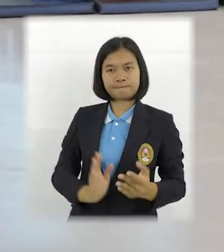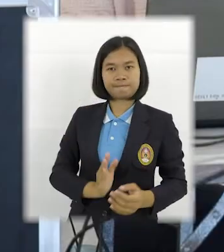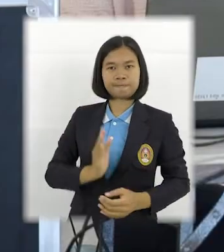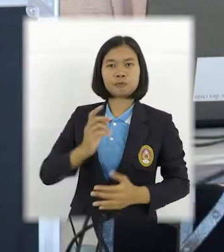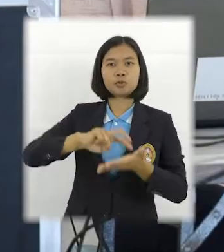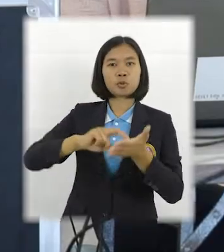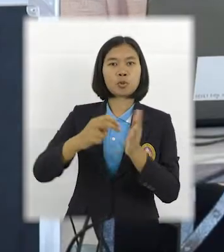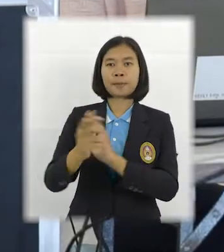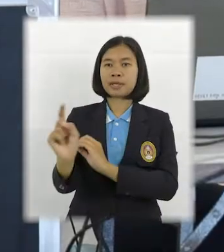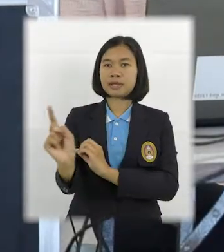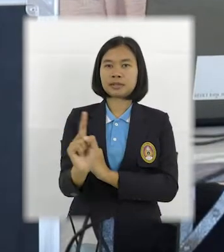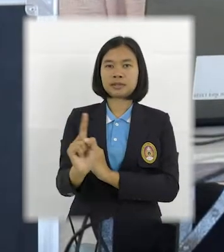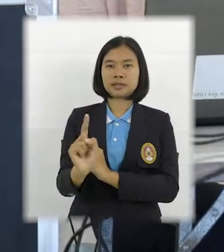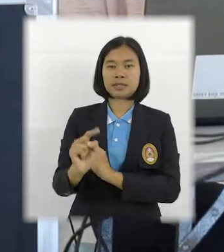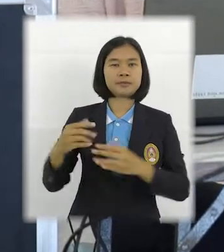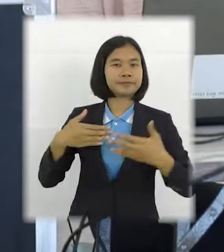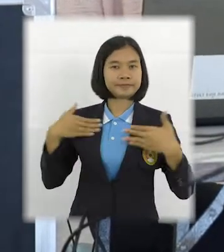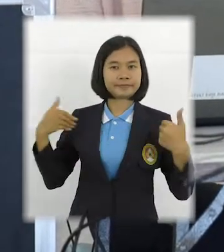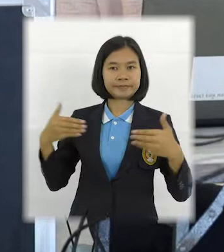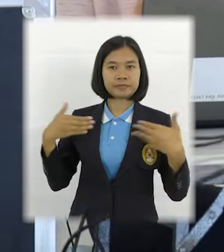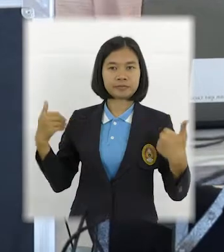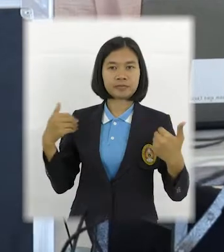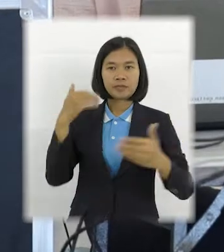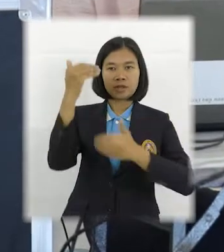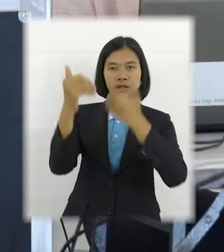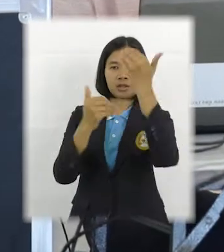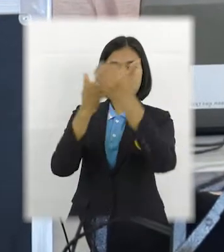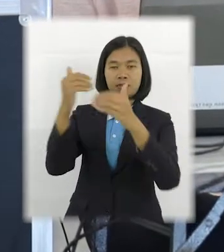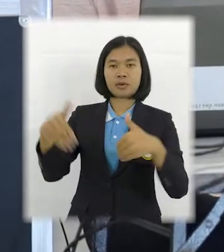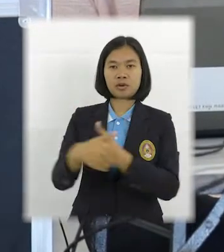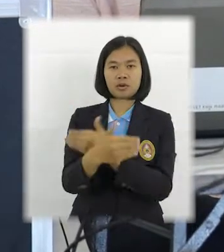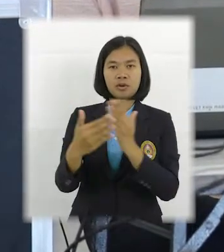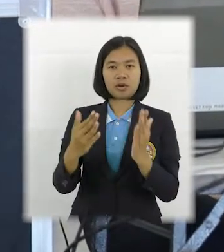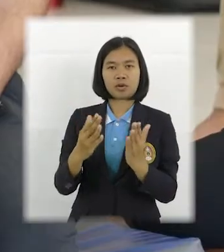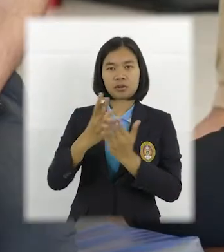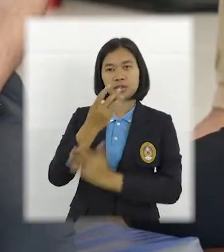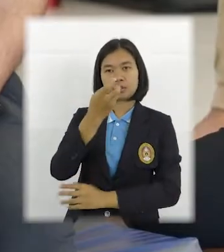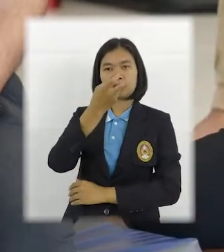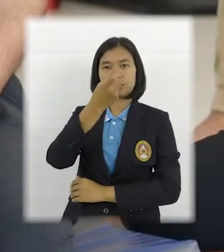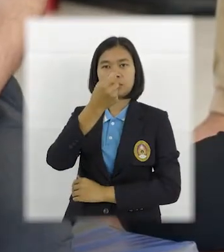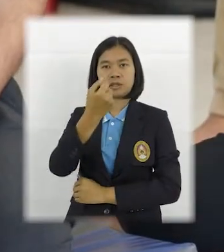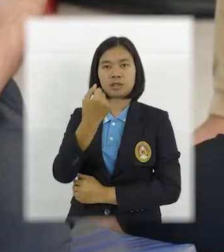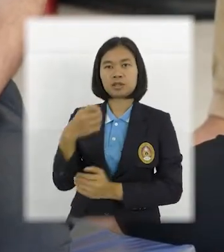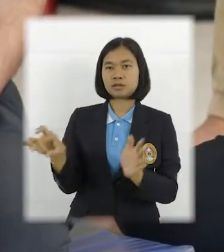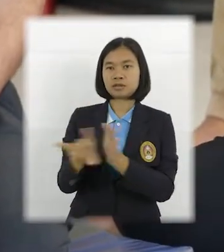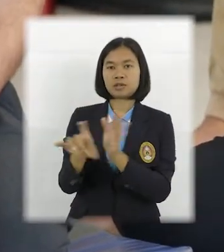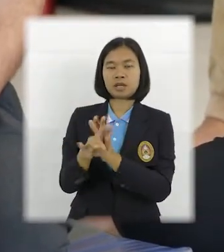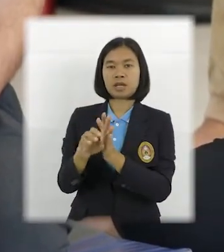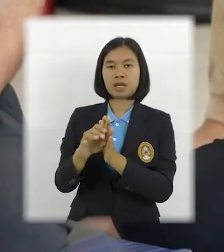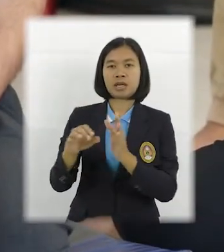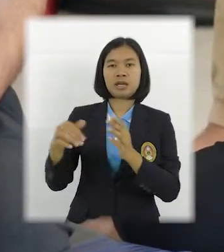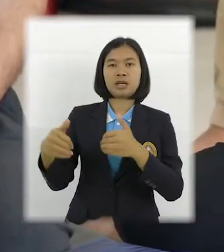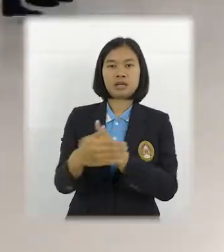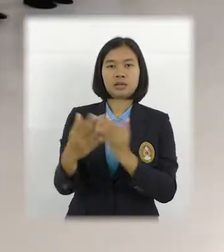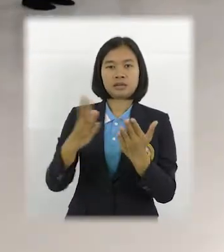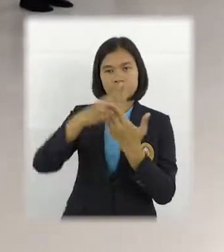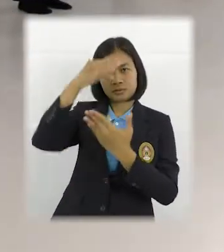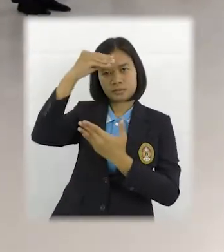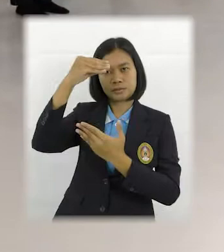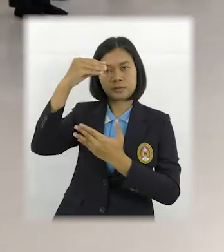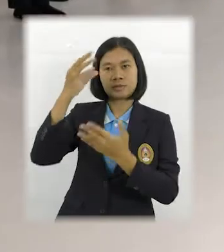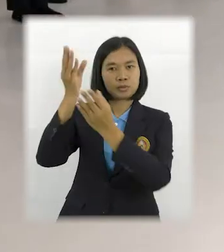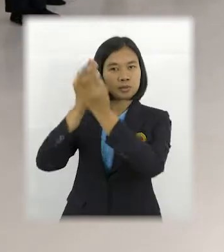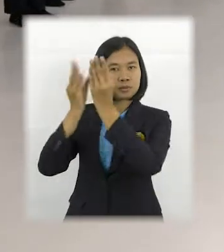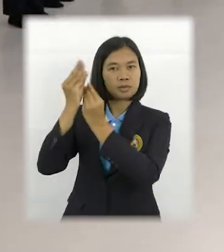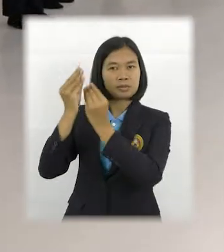มีคุณค่าความหมายและมีความสุขกิจกรรมห้องเรียนจำลองและปิดท้ายกิจกรรมด้วยการสะท้อนการเรียนรู้